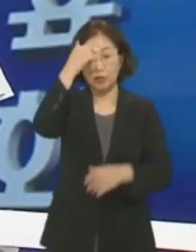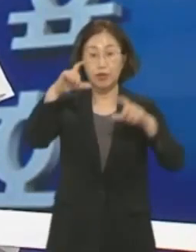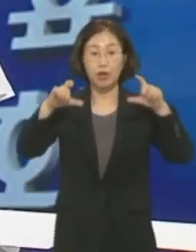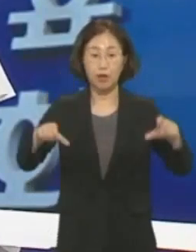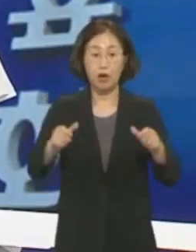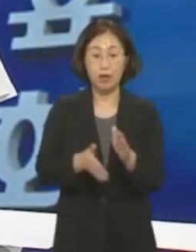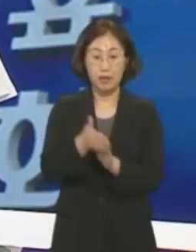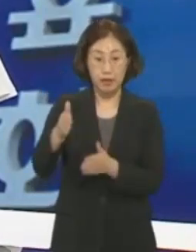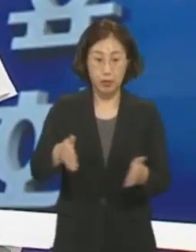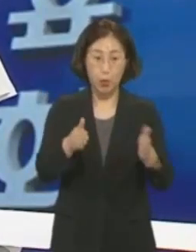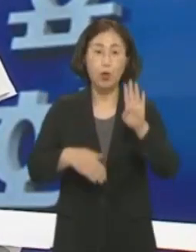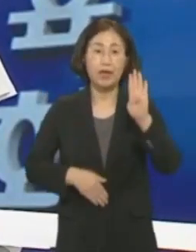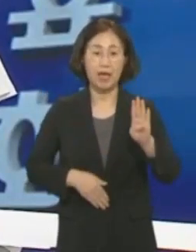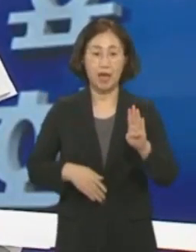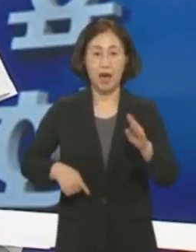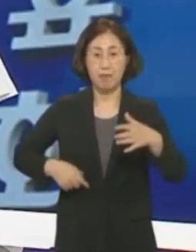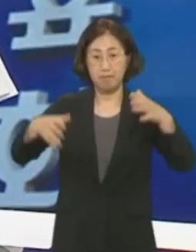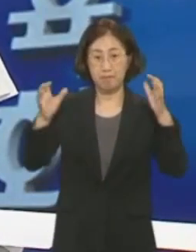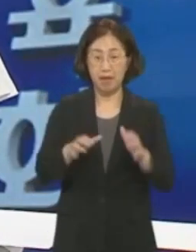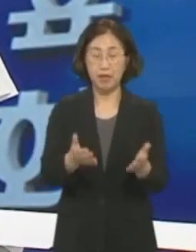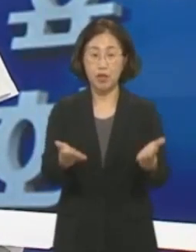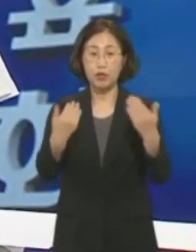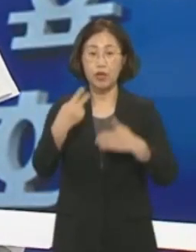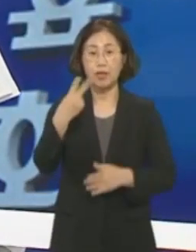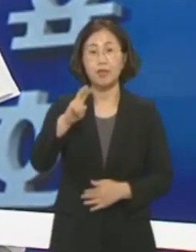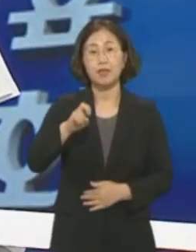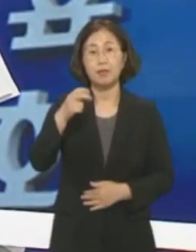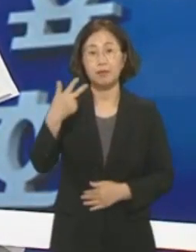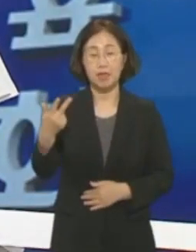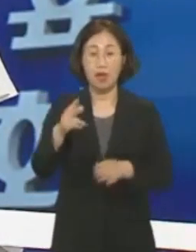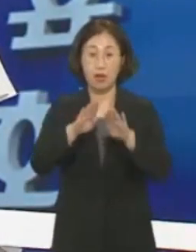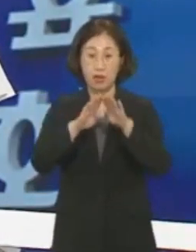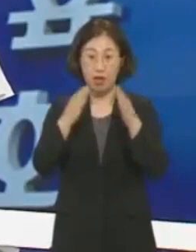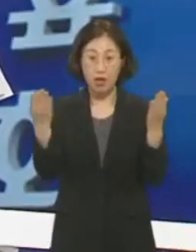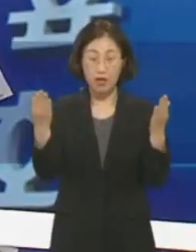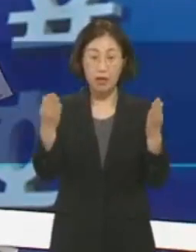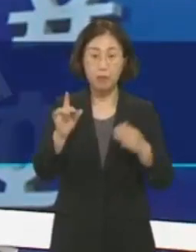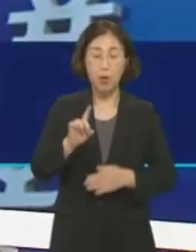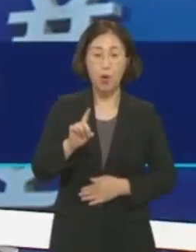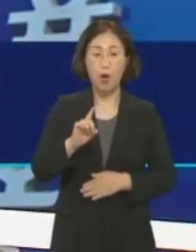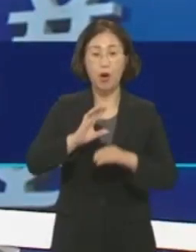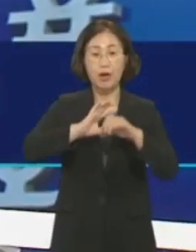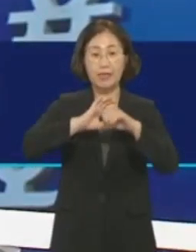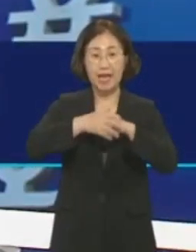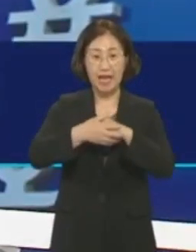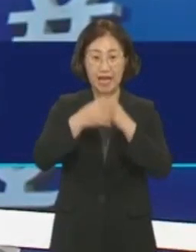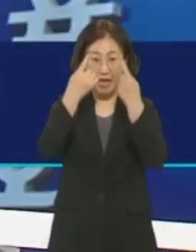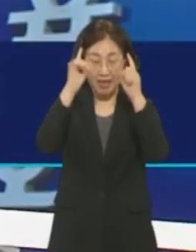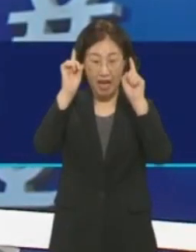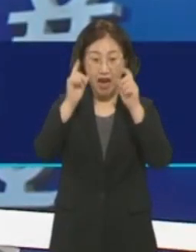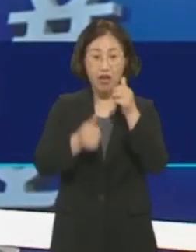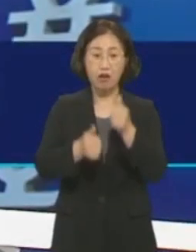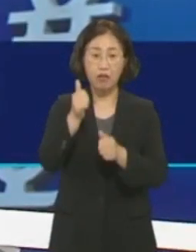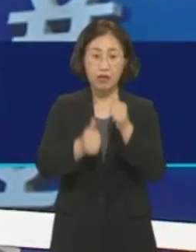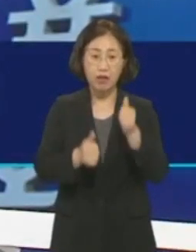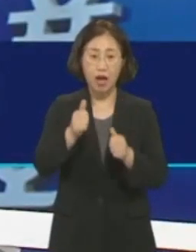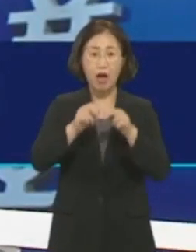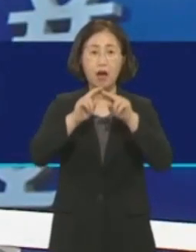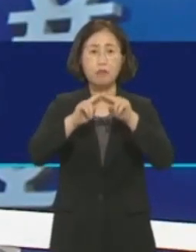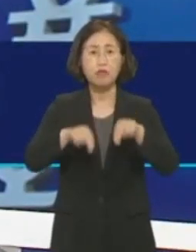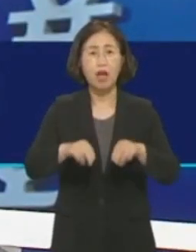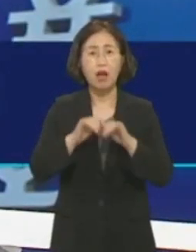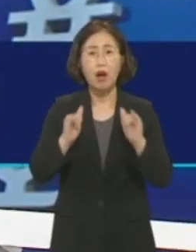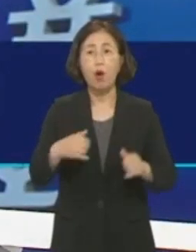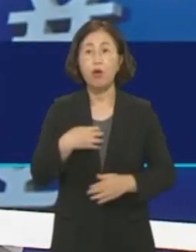충전권 4개 시도가 공동 유치해 오는 2027년 열기로 한 하계 세계대학 경기대회가 무산델 위기에